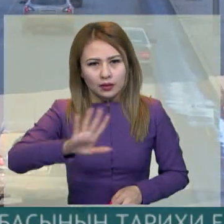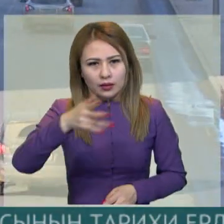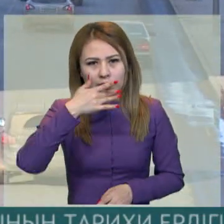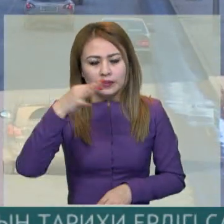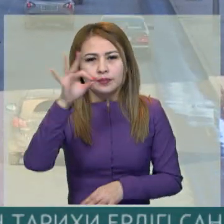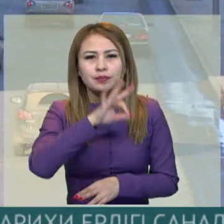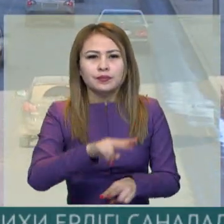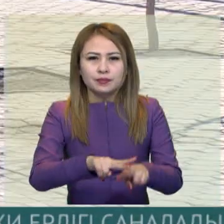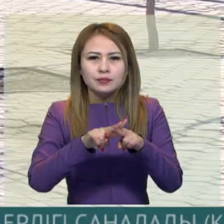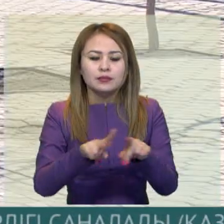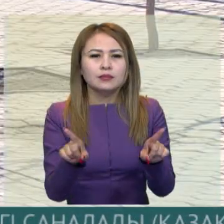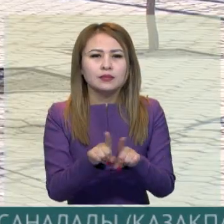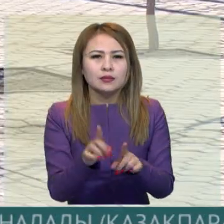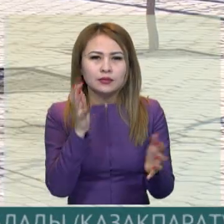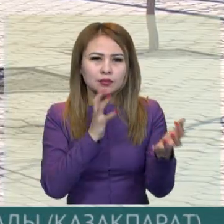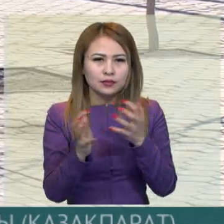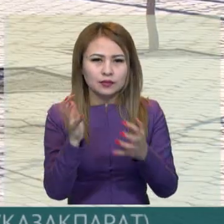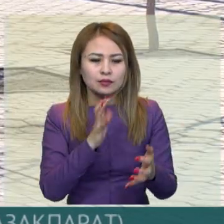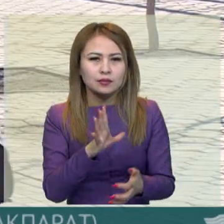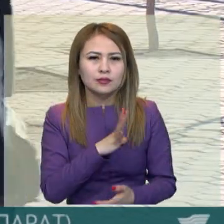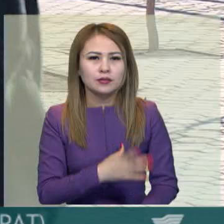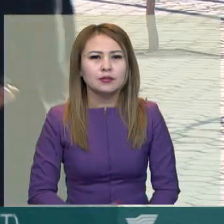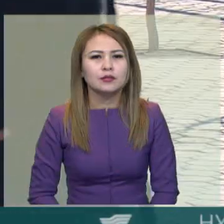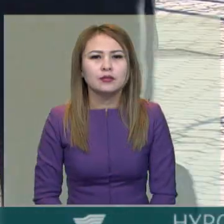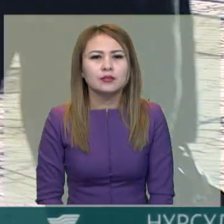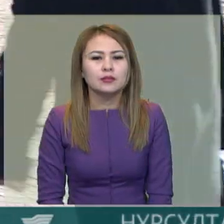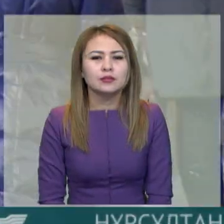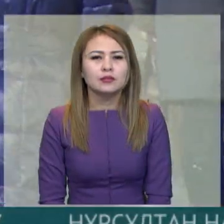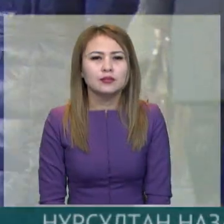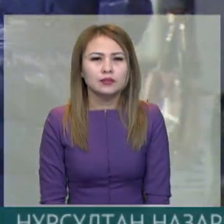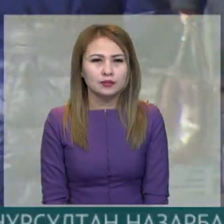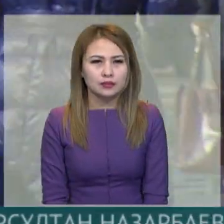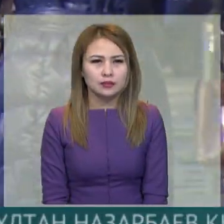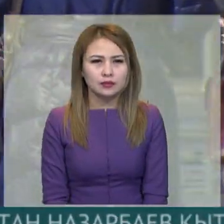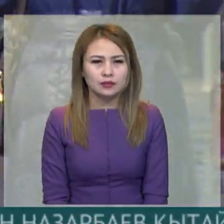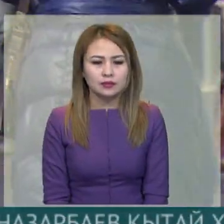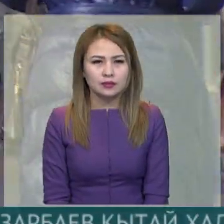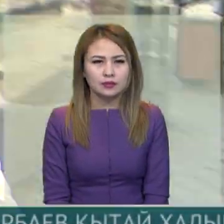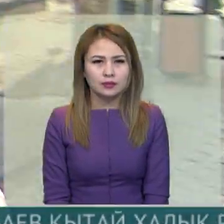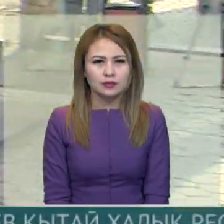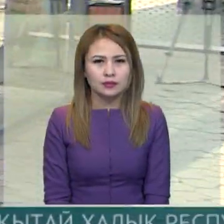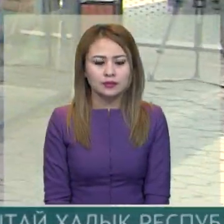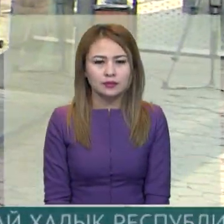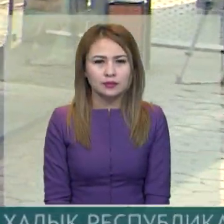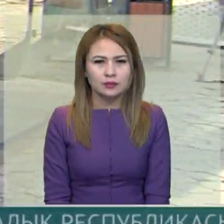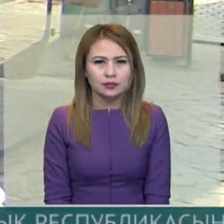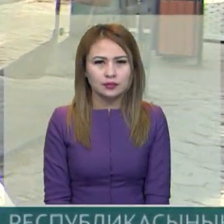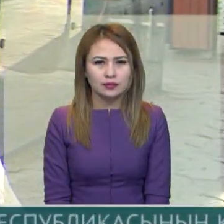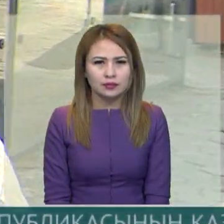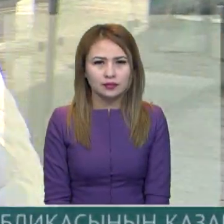ұлт перзентіне астаналықтар ыстық ықыласы мен жүрекжарды лебіздерін білдірді. Мен как